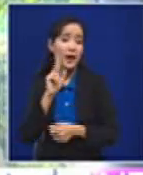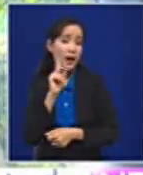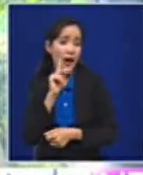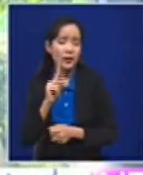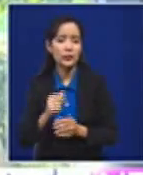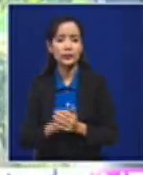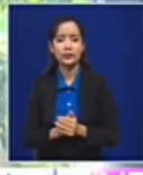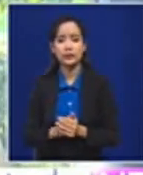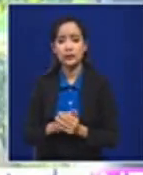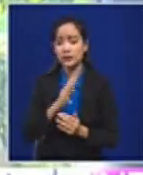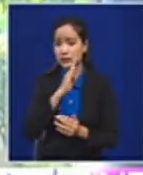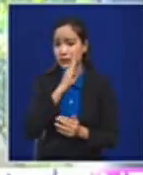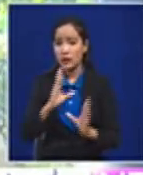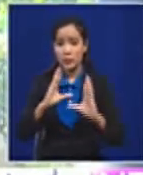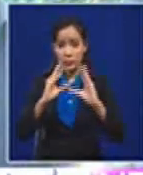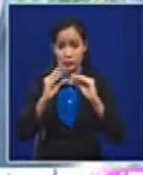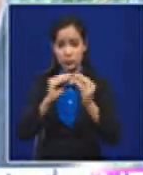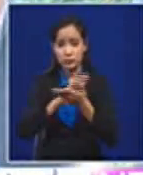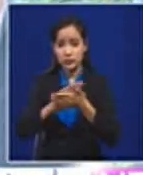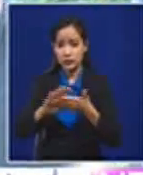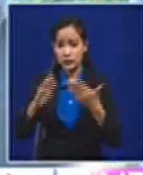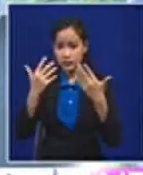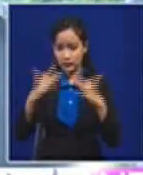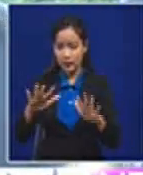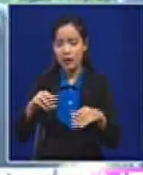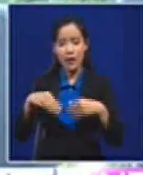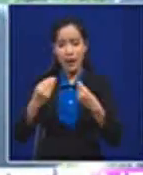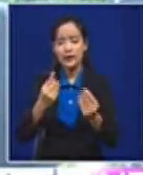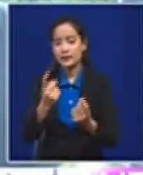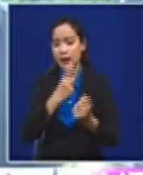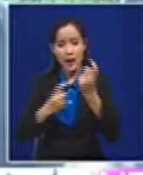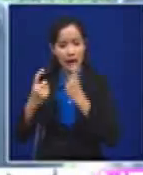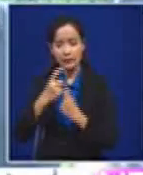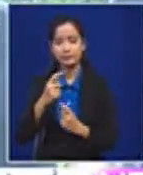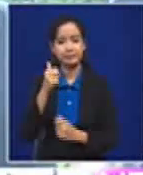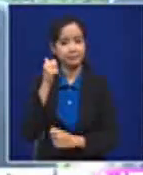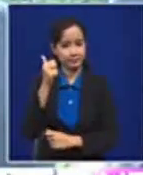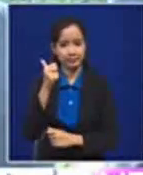าหลังเสร็จสิ้นการประชุมจะเปิดโอกาสให้ซักถามอย่างเต็มที่